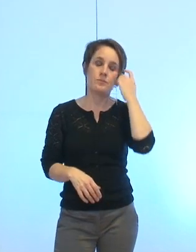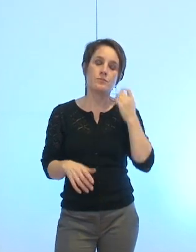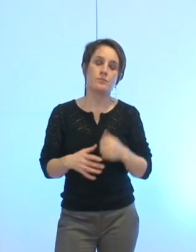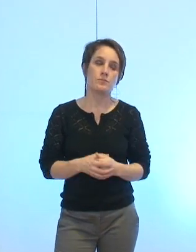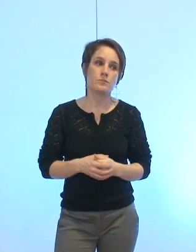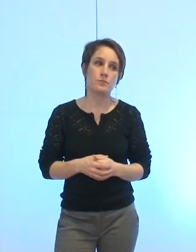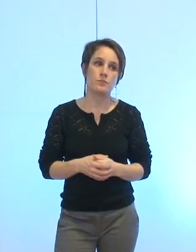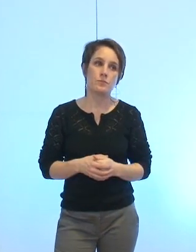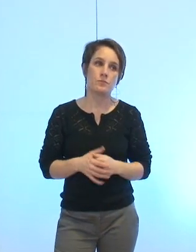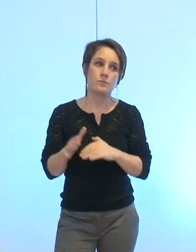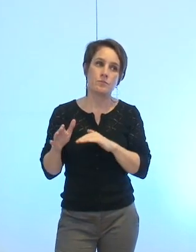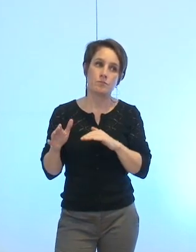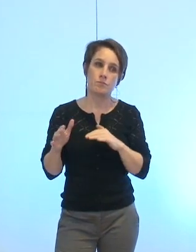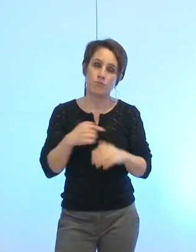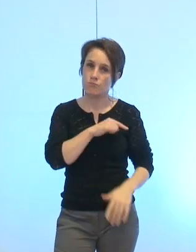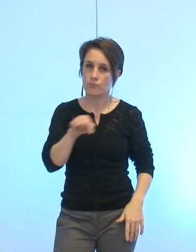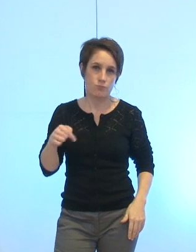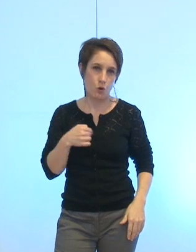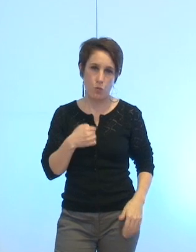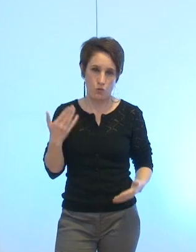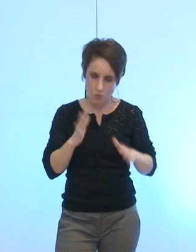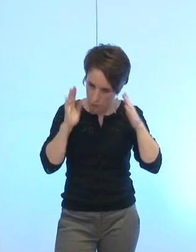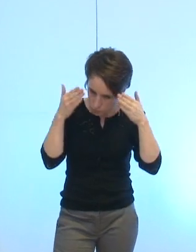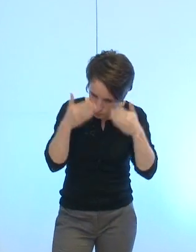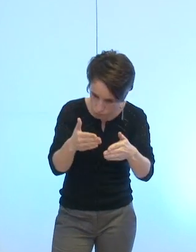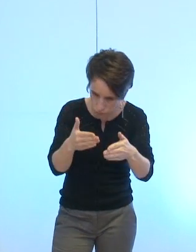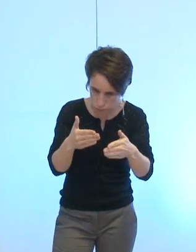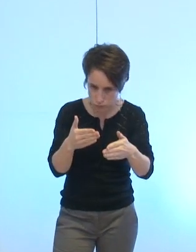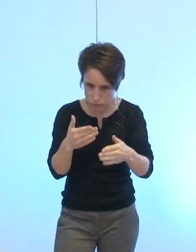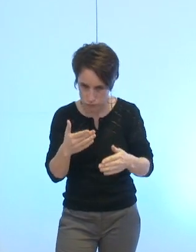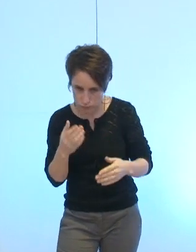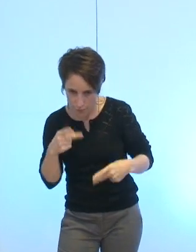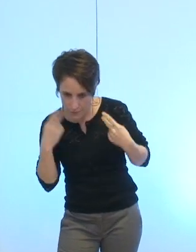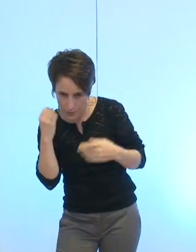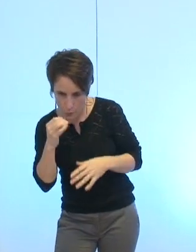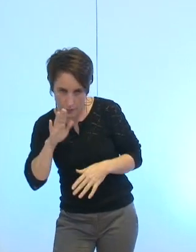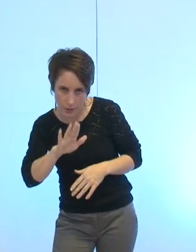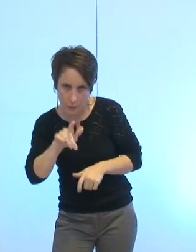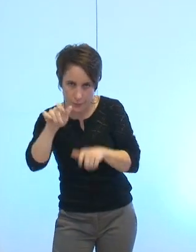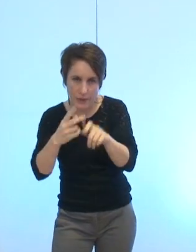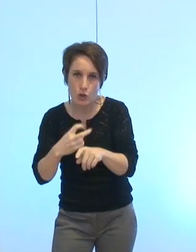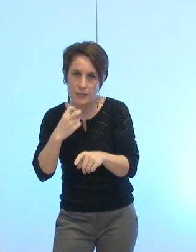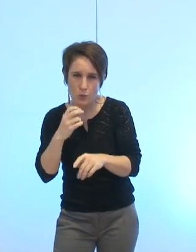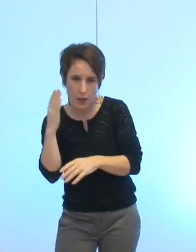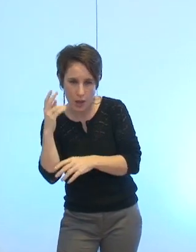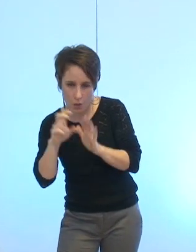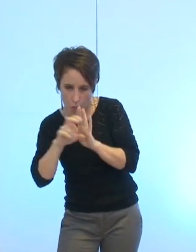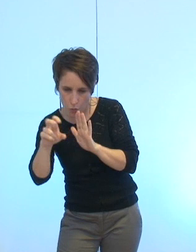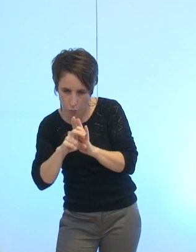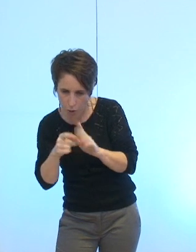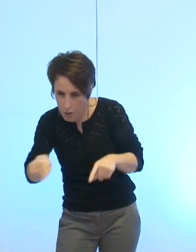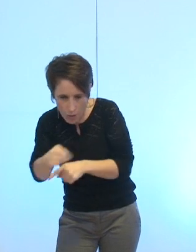fait l'intérêt le quotidien le besoin des citoyens grenoblois et surtout en leur